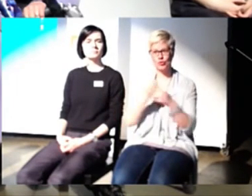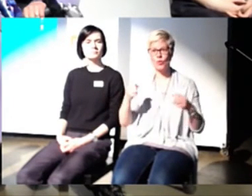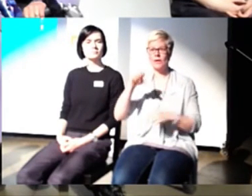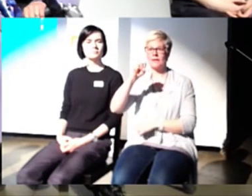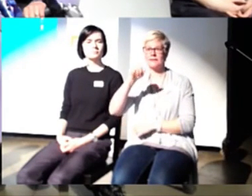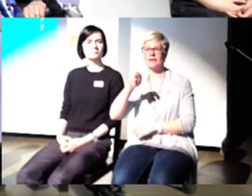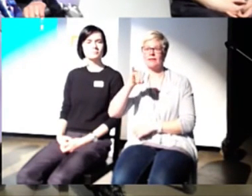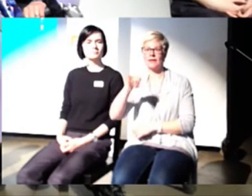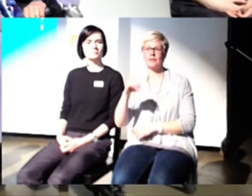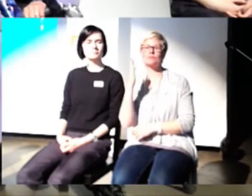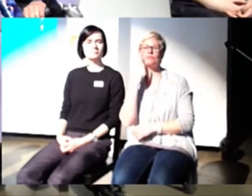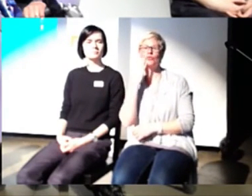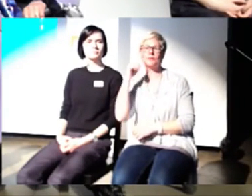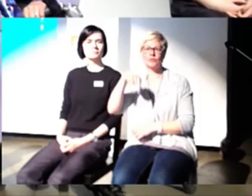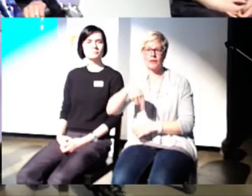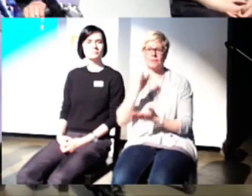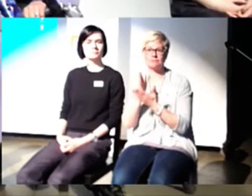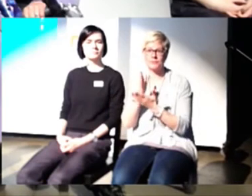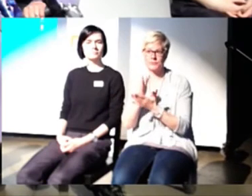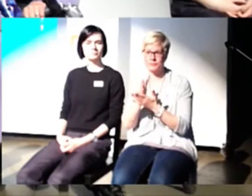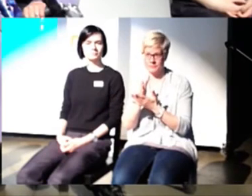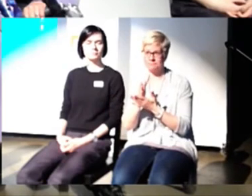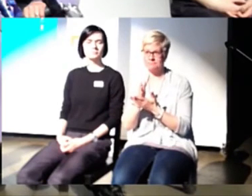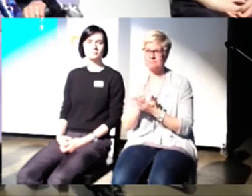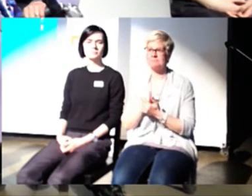näkää meitä niin esimerkkeinäkin.